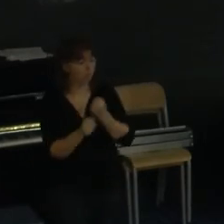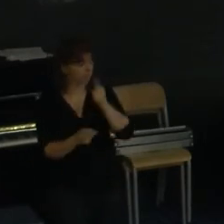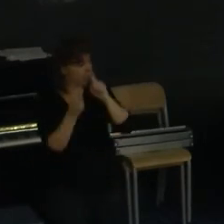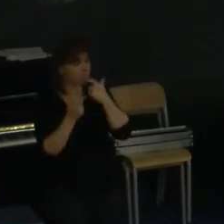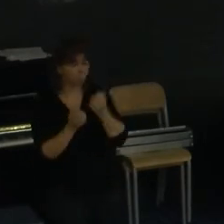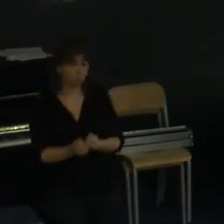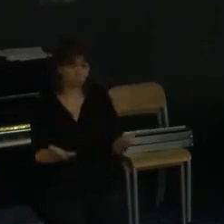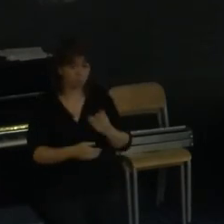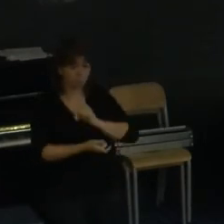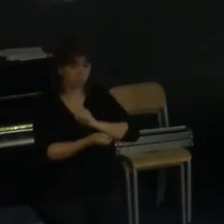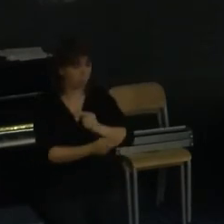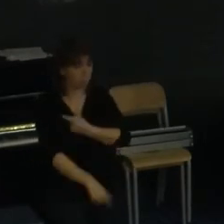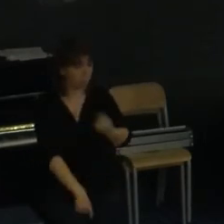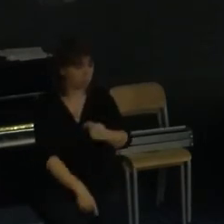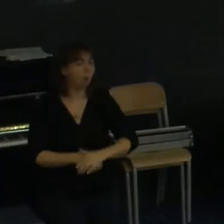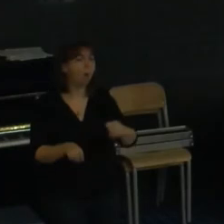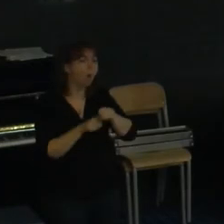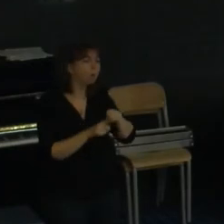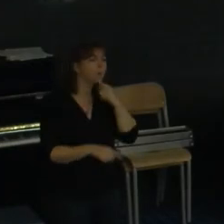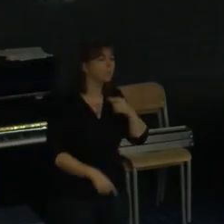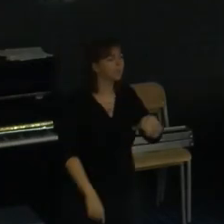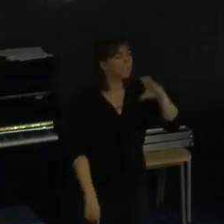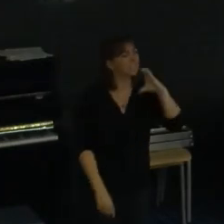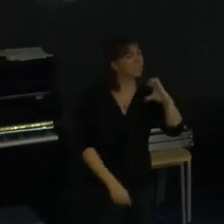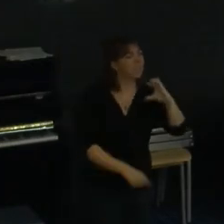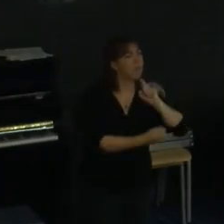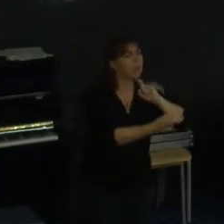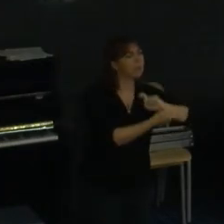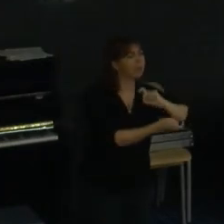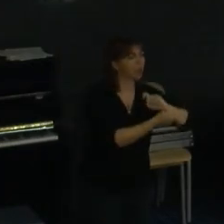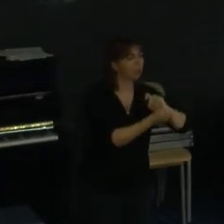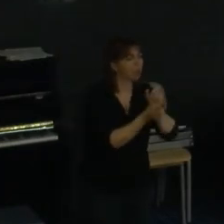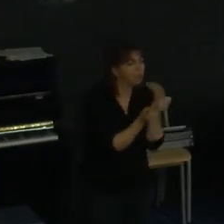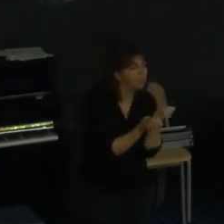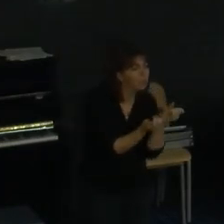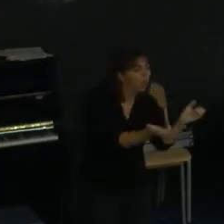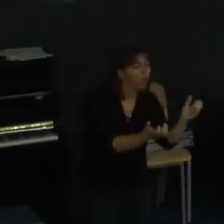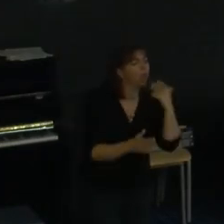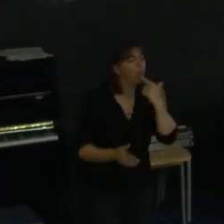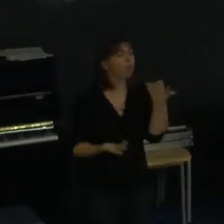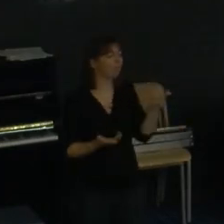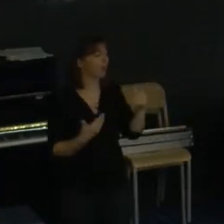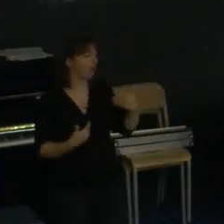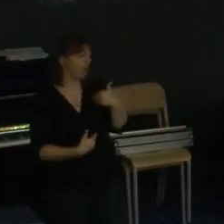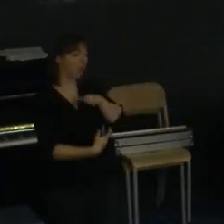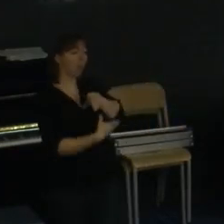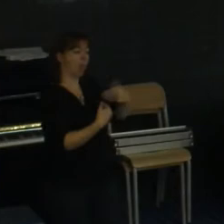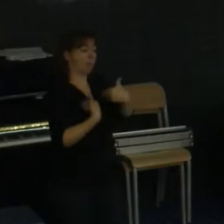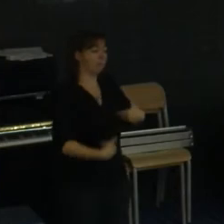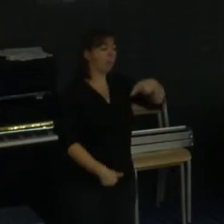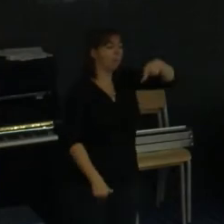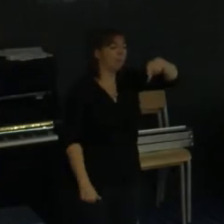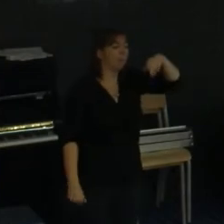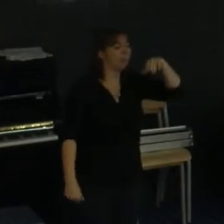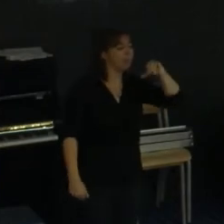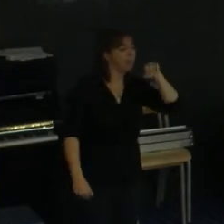En même temps, je suis un petit contributeur de CPython. Heureusement, j'ai quelques commits qui sont pris. Je suis membre de la PSF. On va y aller